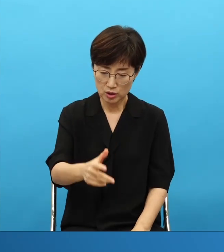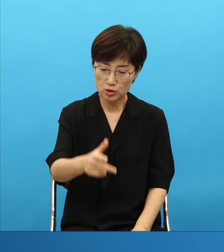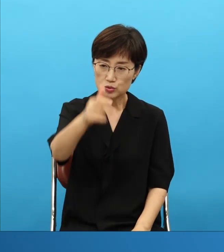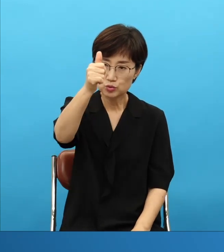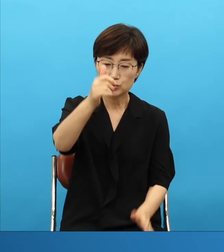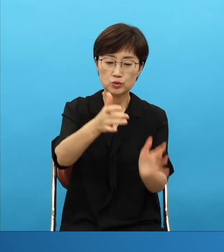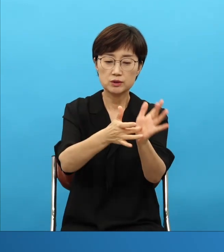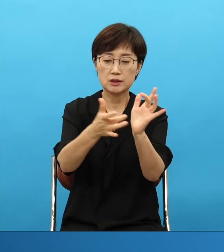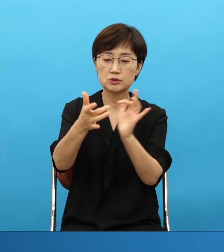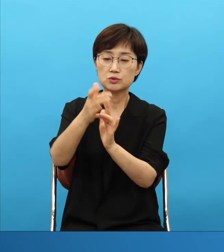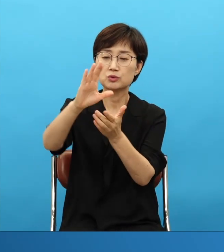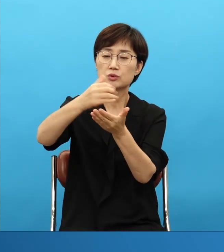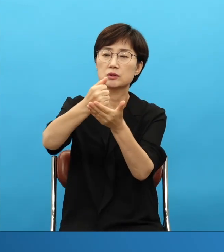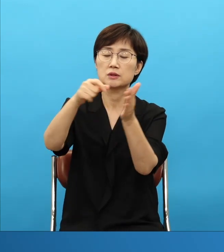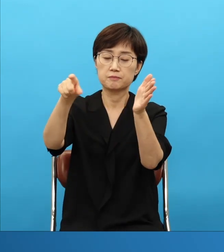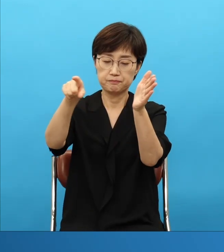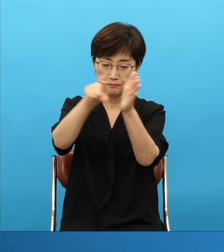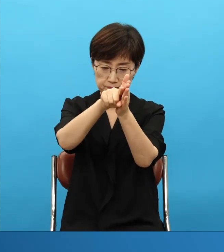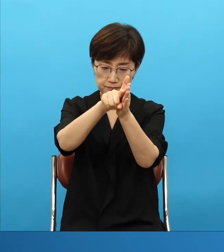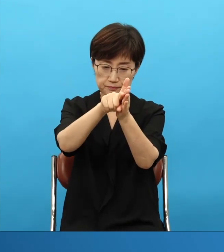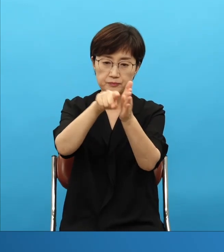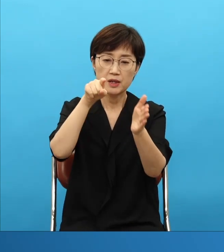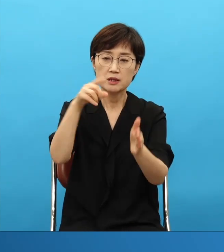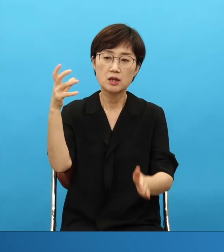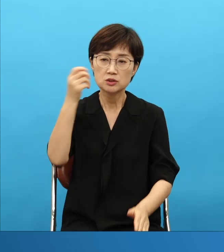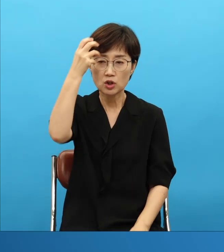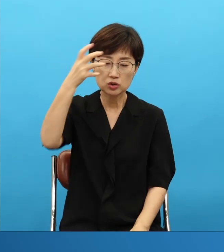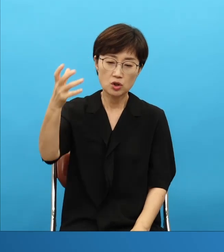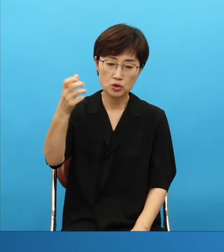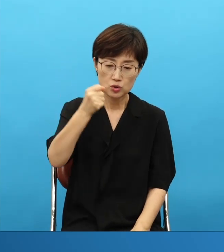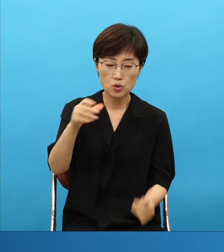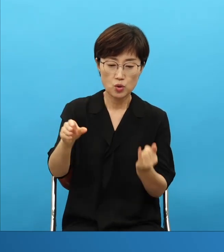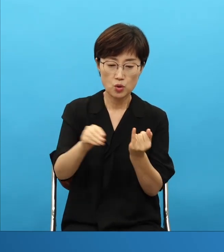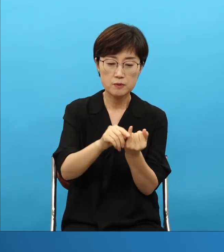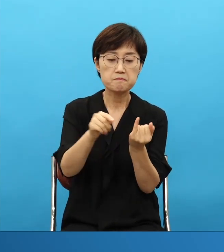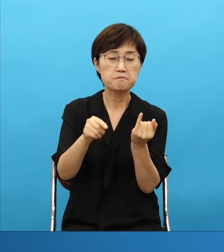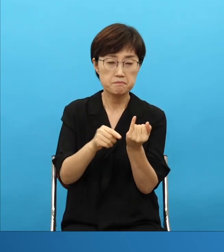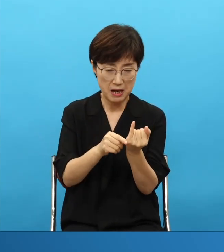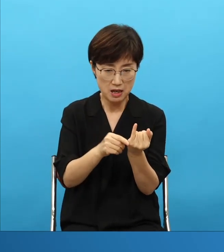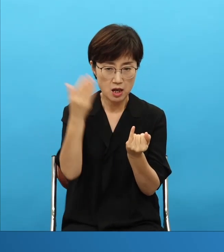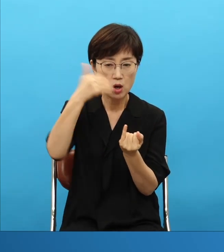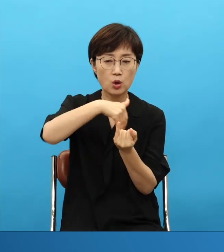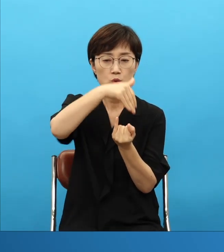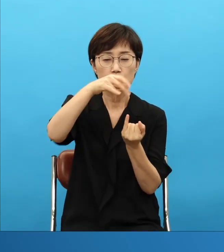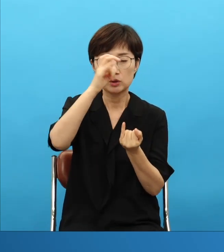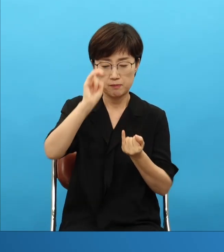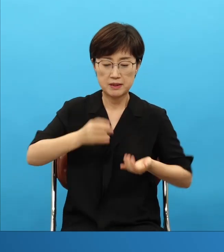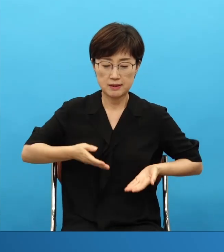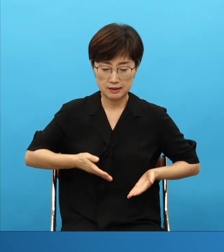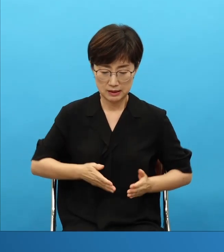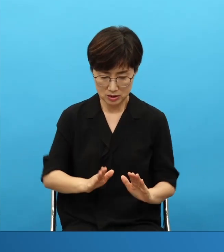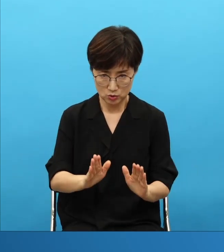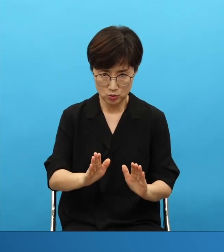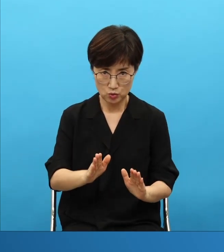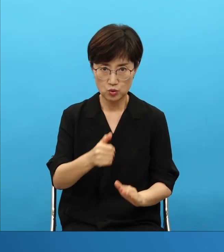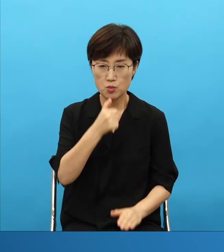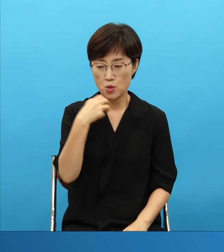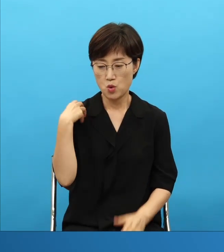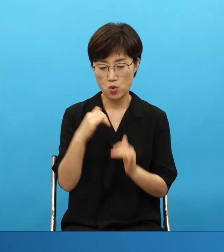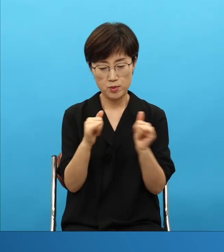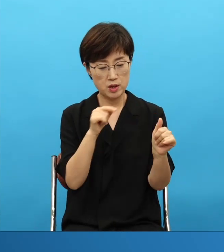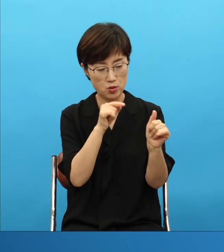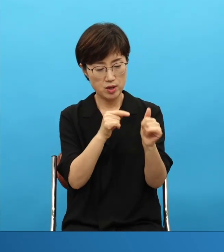그 외아들 우리 주 예수 그리스도를 믿사오니 이는 성령으로 잉태하사 동정녀 마리아에게